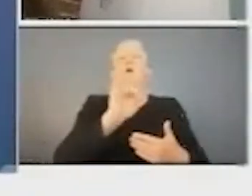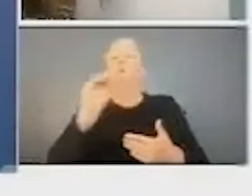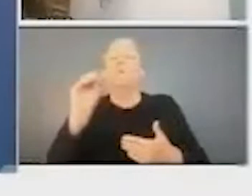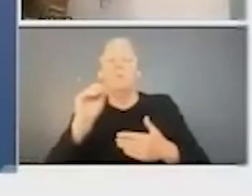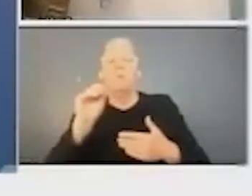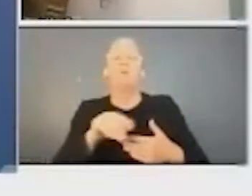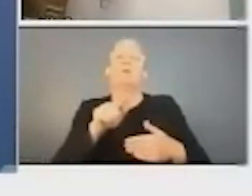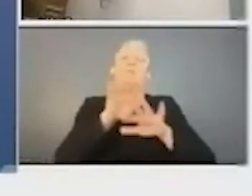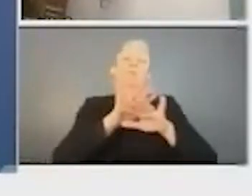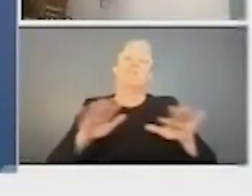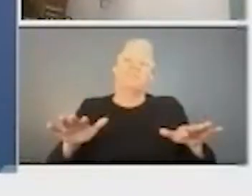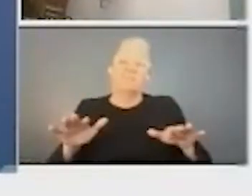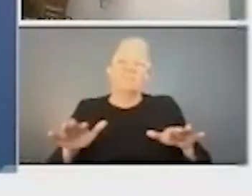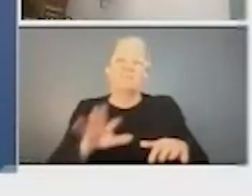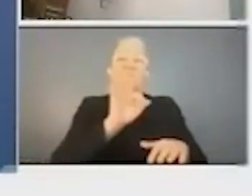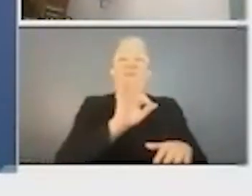بمفردنا،